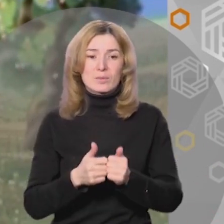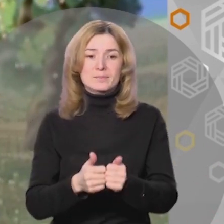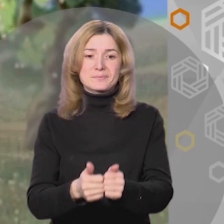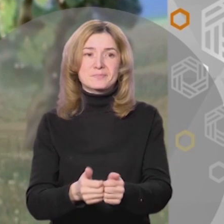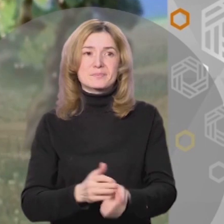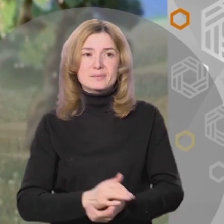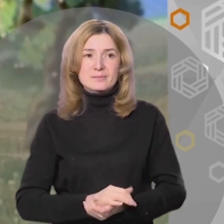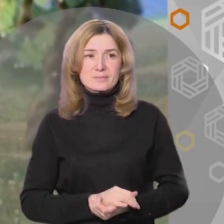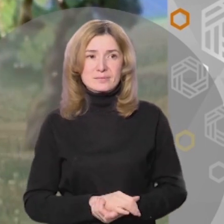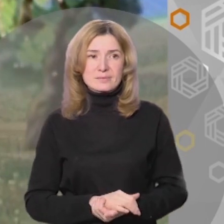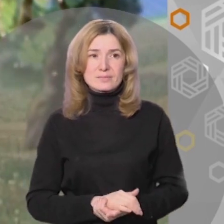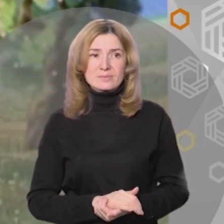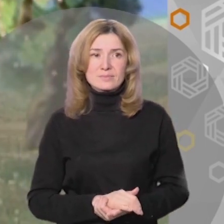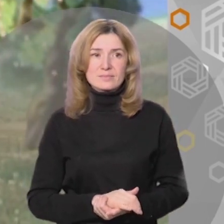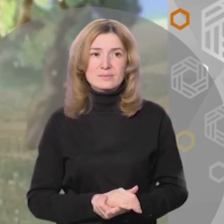тобой.